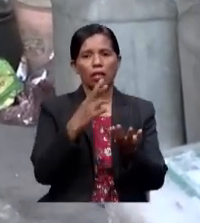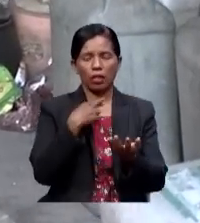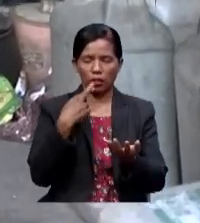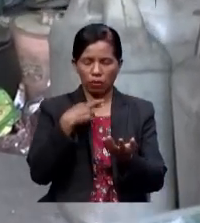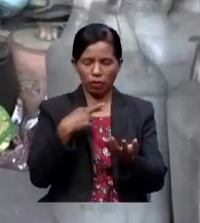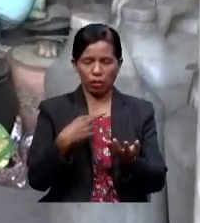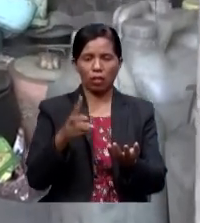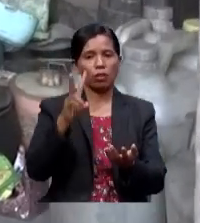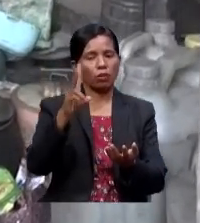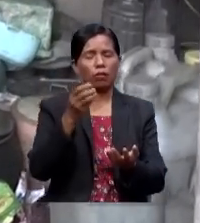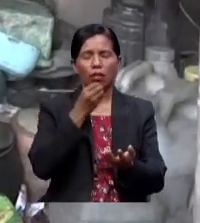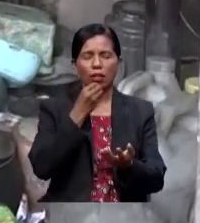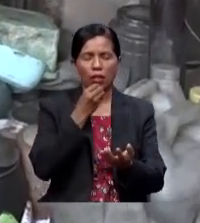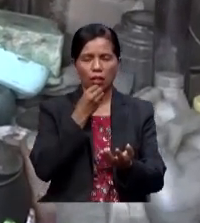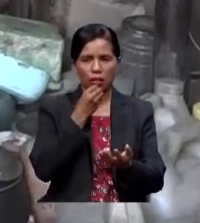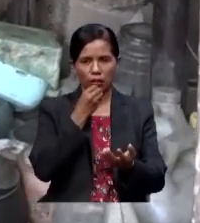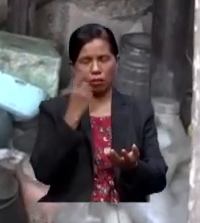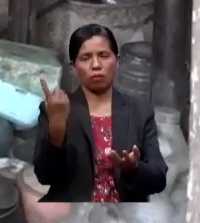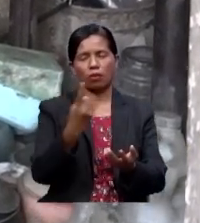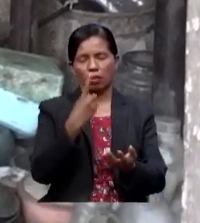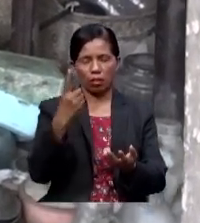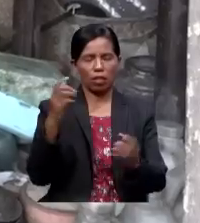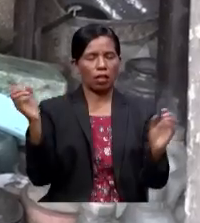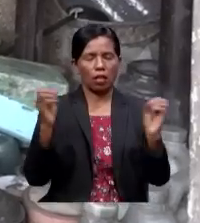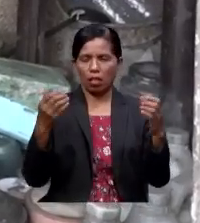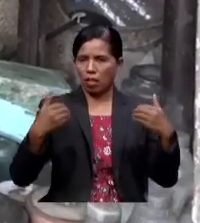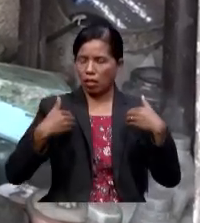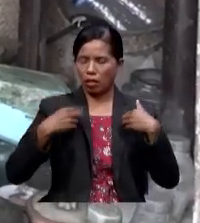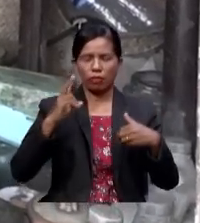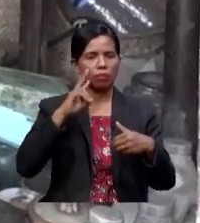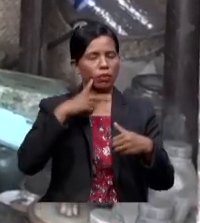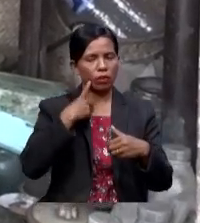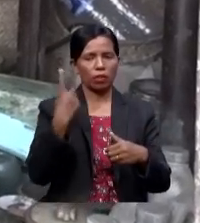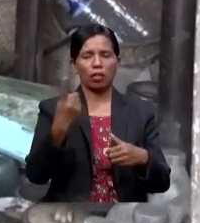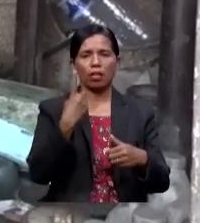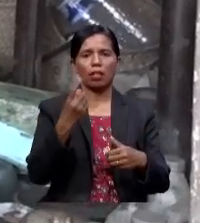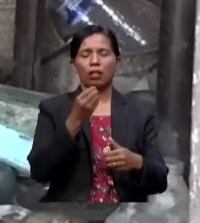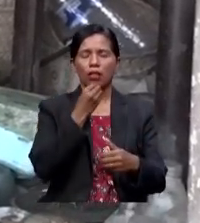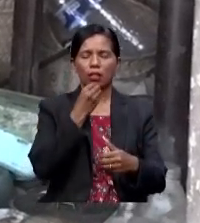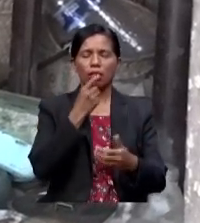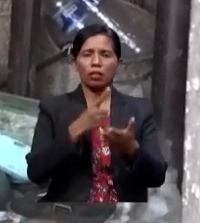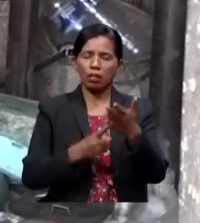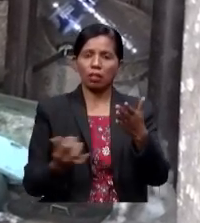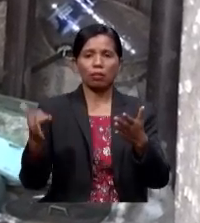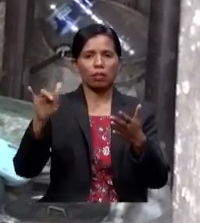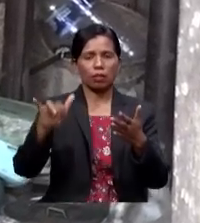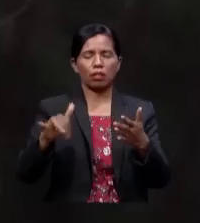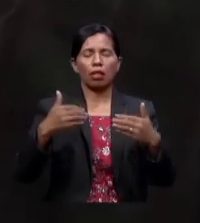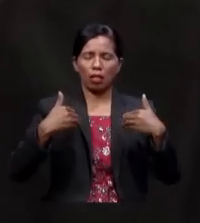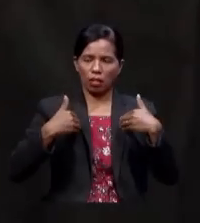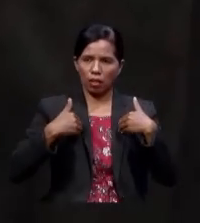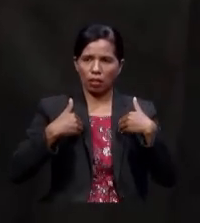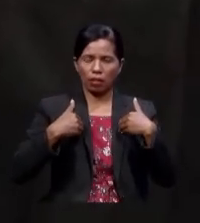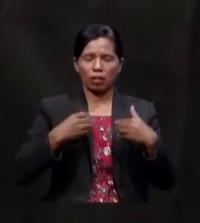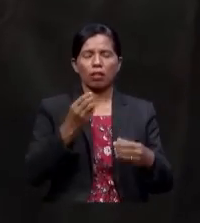hang marandet la iha moro tahan tula iha leteng. No handet saida maksira iha dala rumah hahang ne